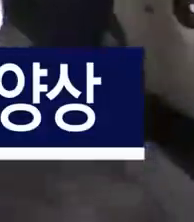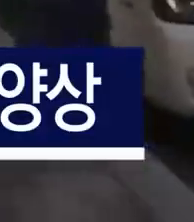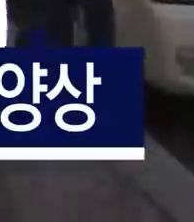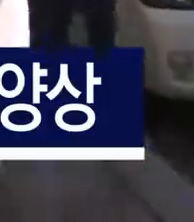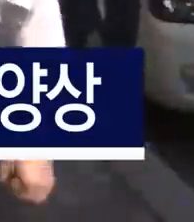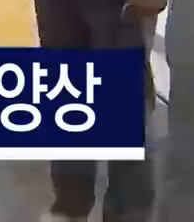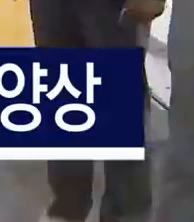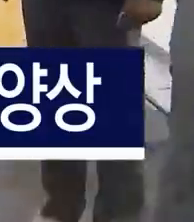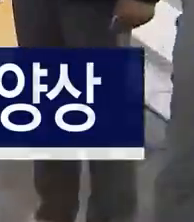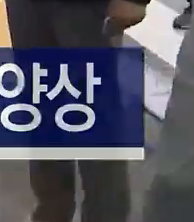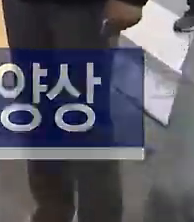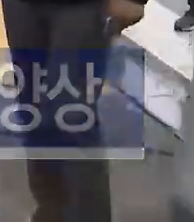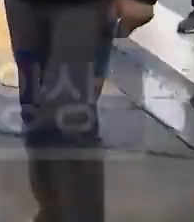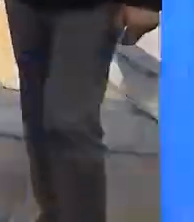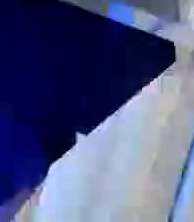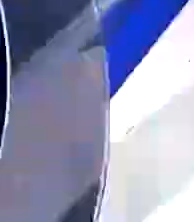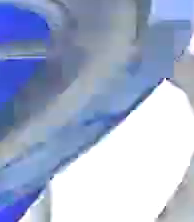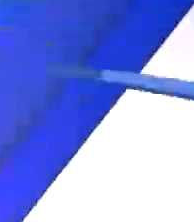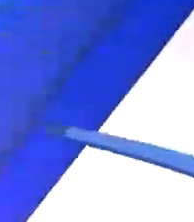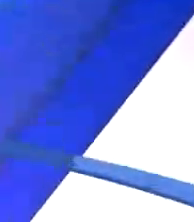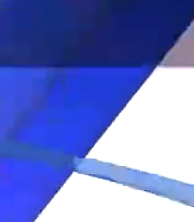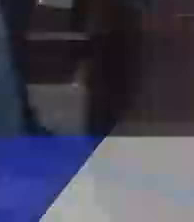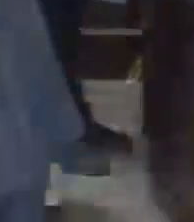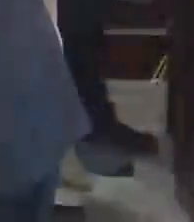과열 양상도 나타나고 있습니다.